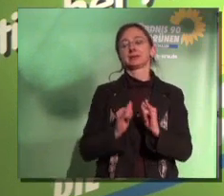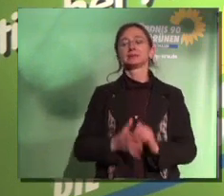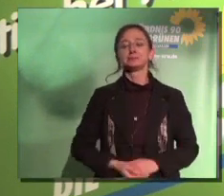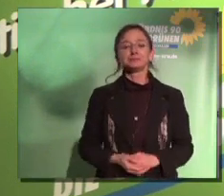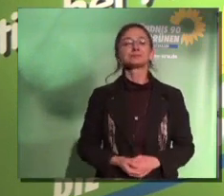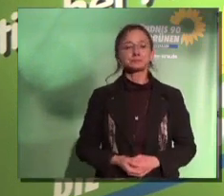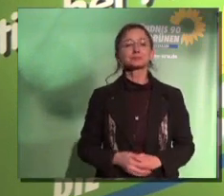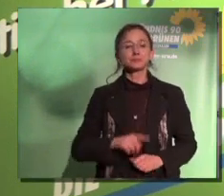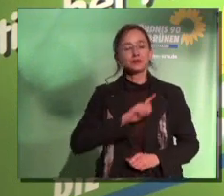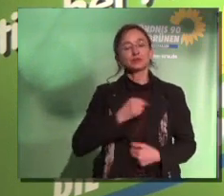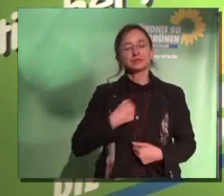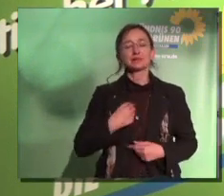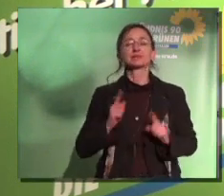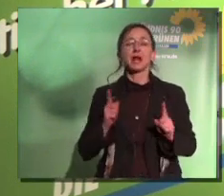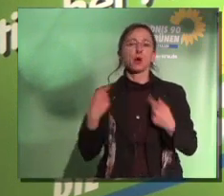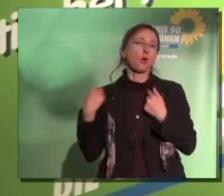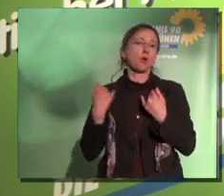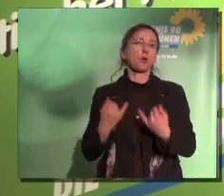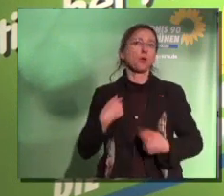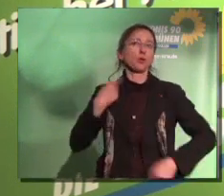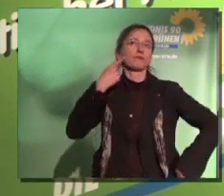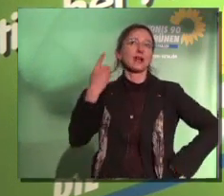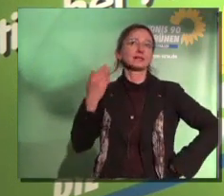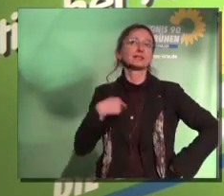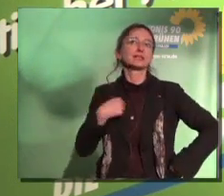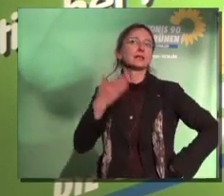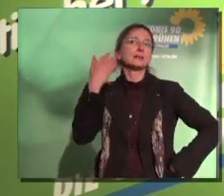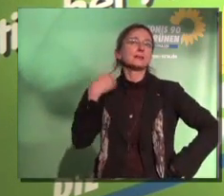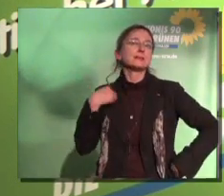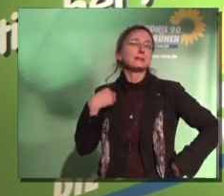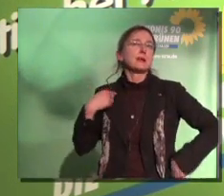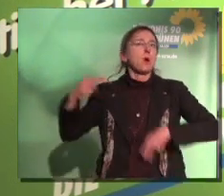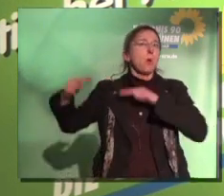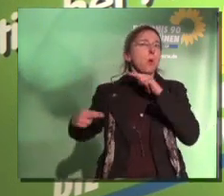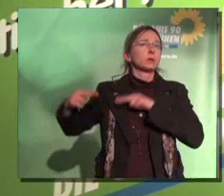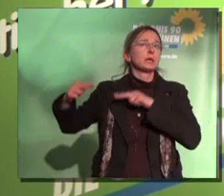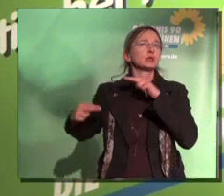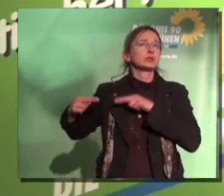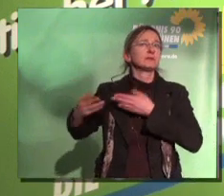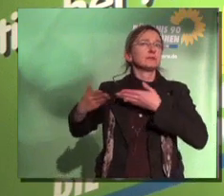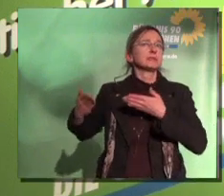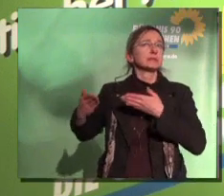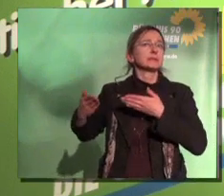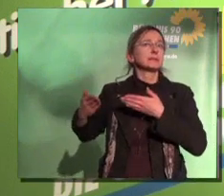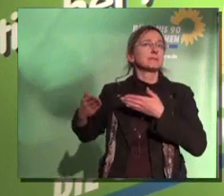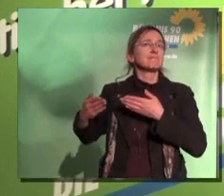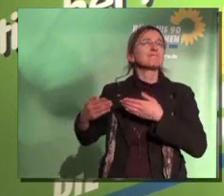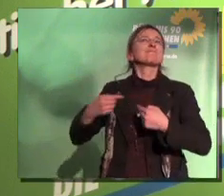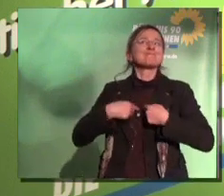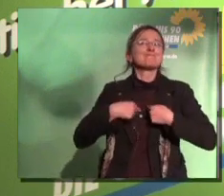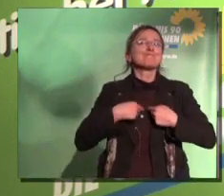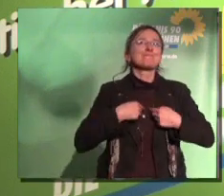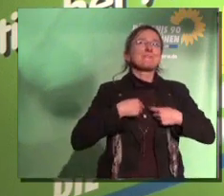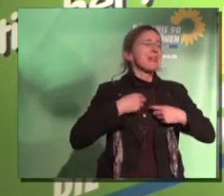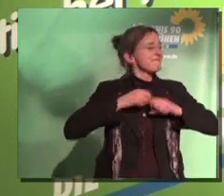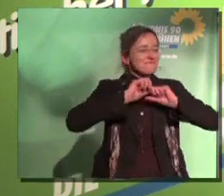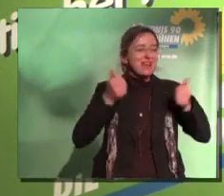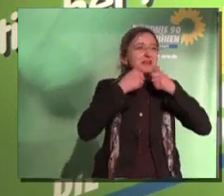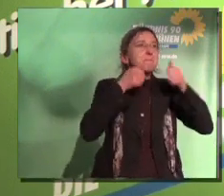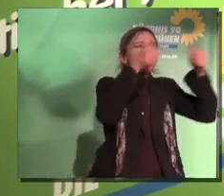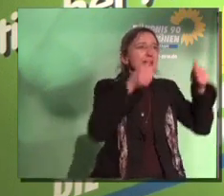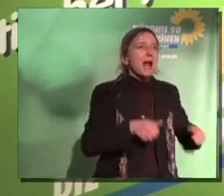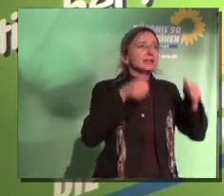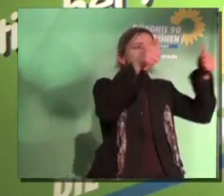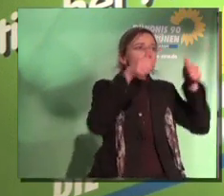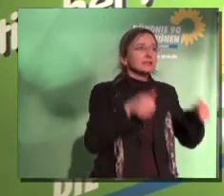Und ich weiß mittlerweile auch, wie wir uns unterschieden haben. Die einen haben wild plakatiert und die anderen halt haben